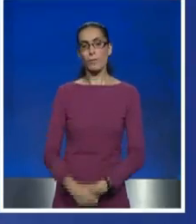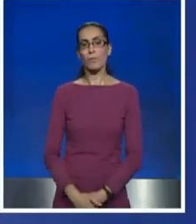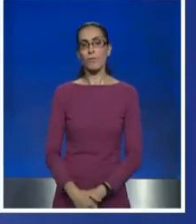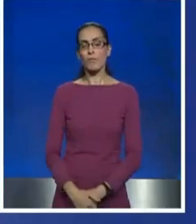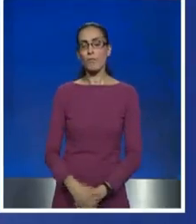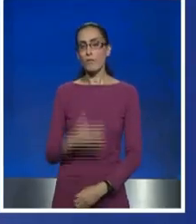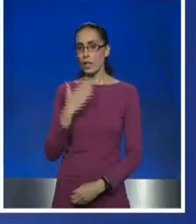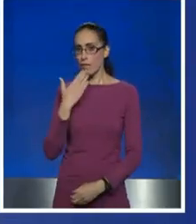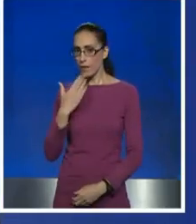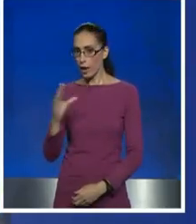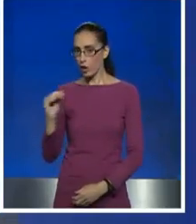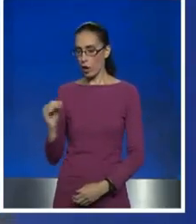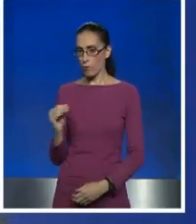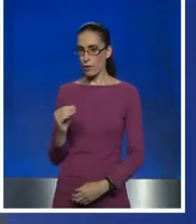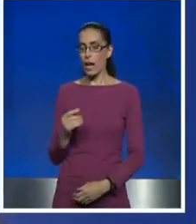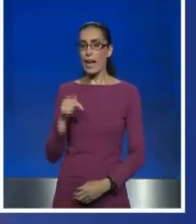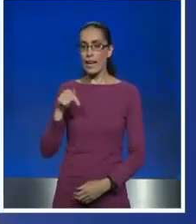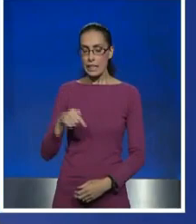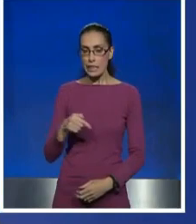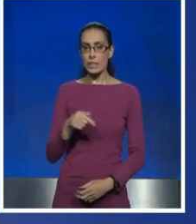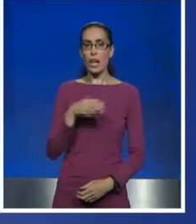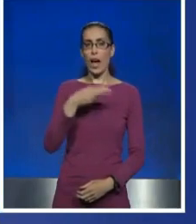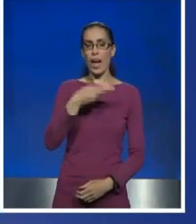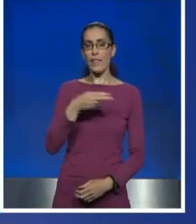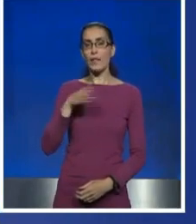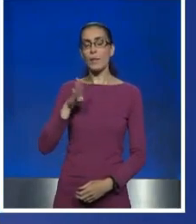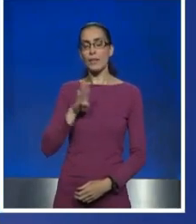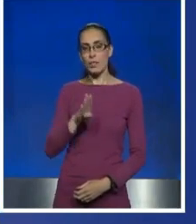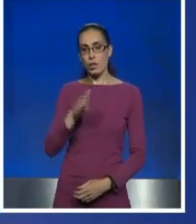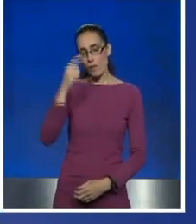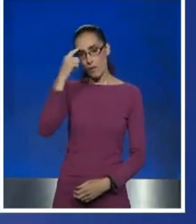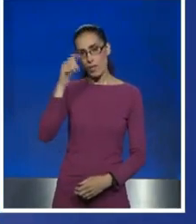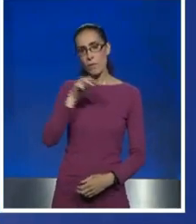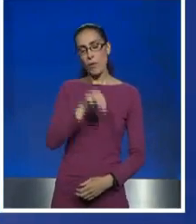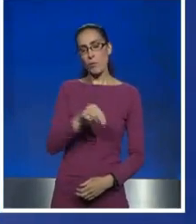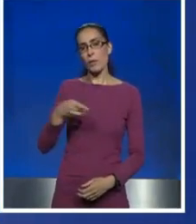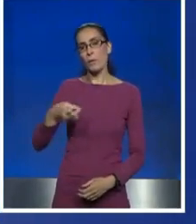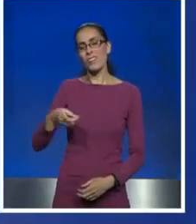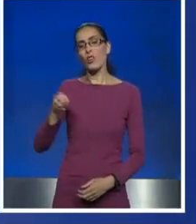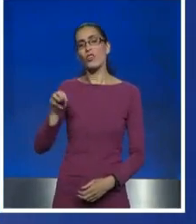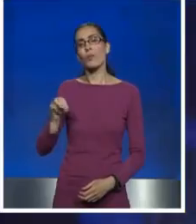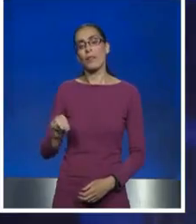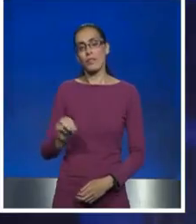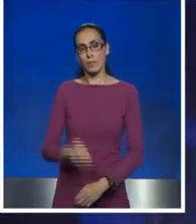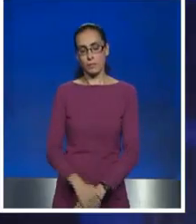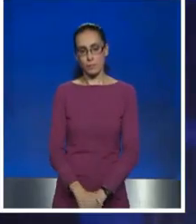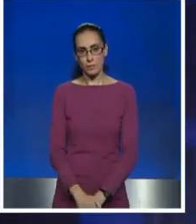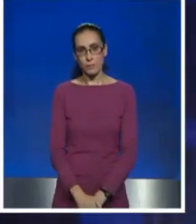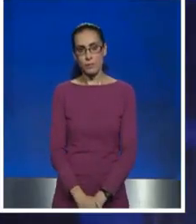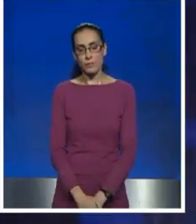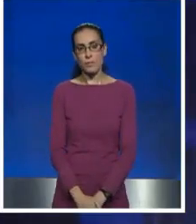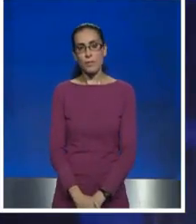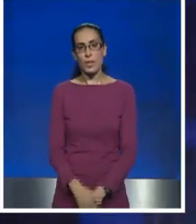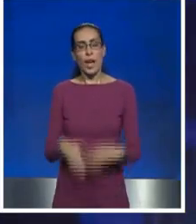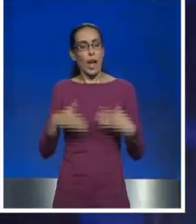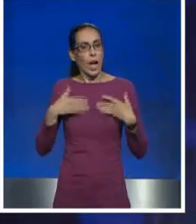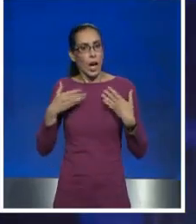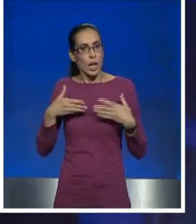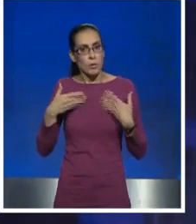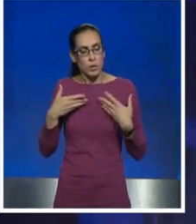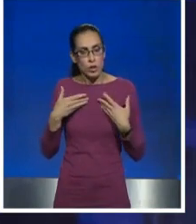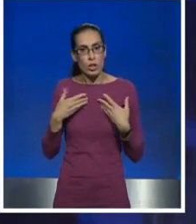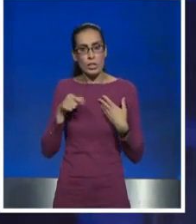Grazzi ħafna għandu issa l-messaġġ ta' Henry Battistino f'isem il-Moviment Patrioti Maltin. Għad pjaċir li din id-diskussjoni